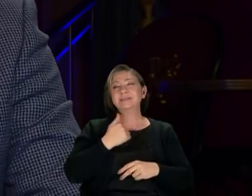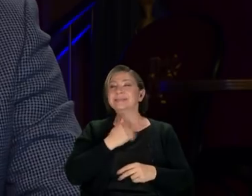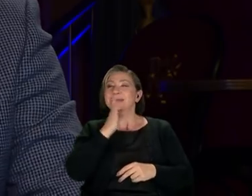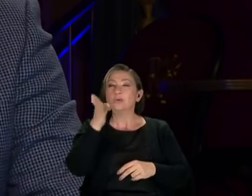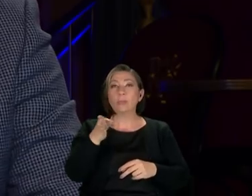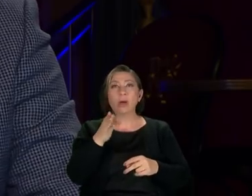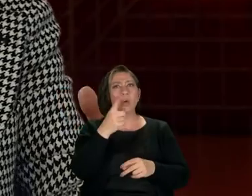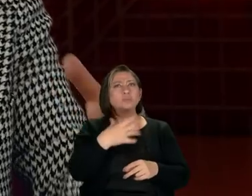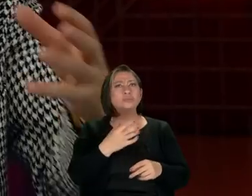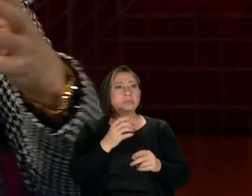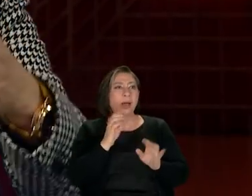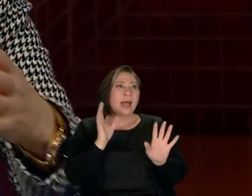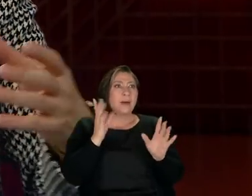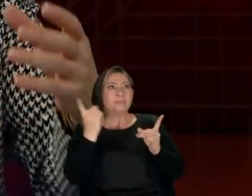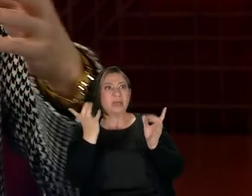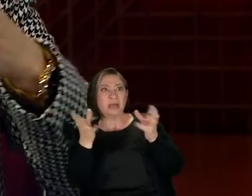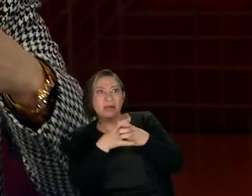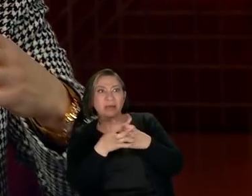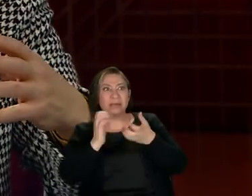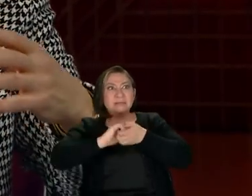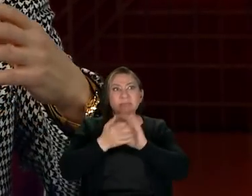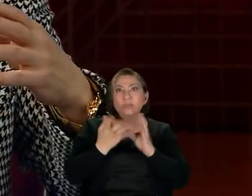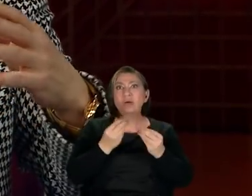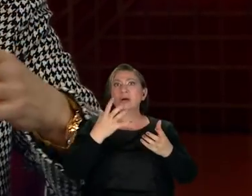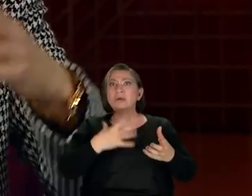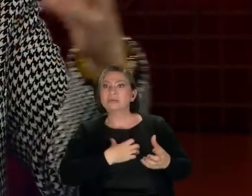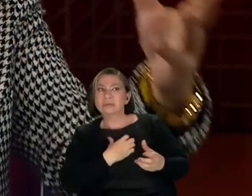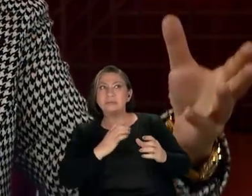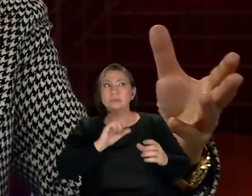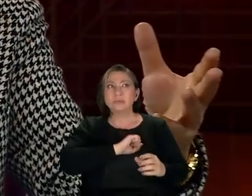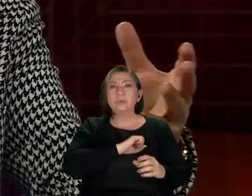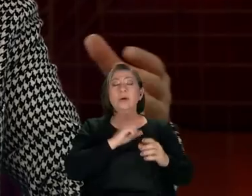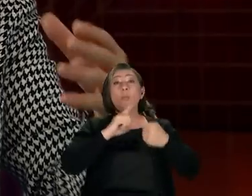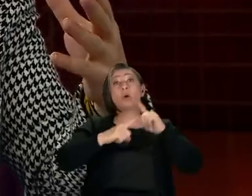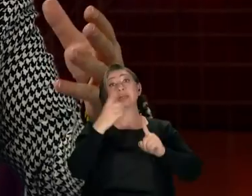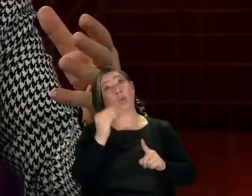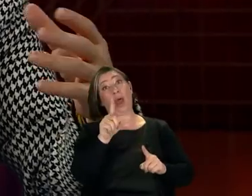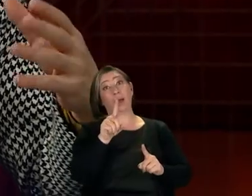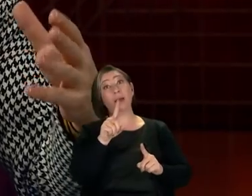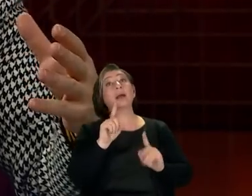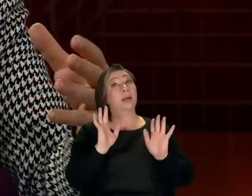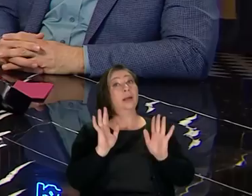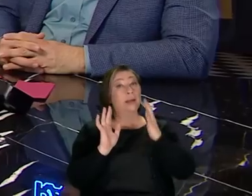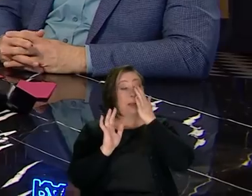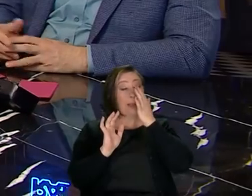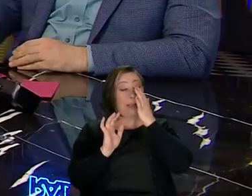de... Ama bundan çekinmiyorsunuz. Yani onların bir araya gelmeleri yani siyasi olarak.